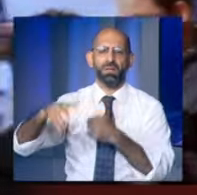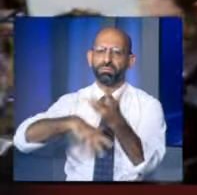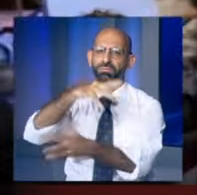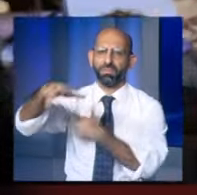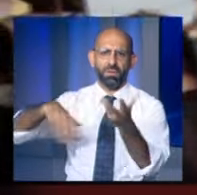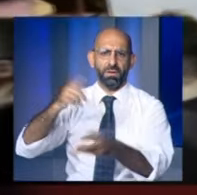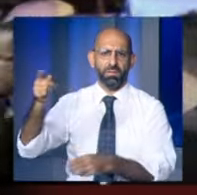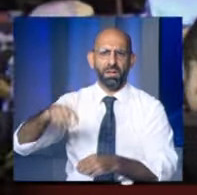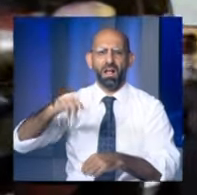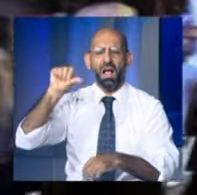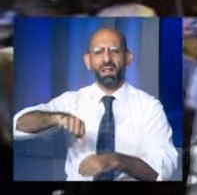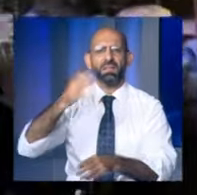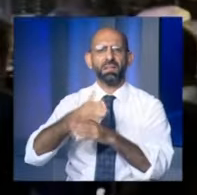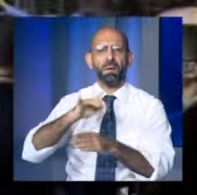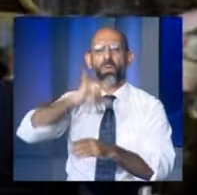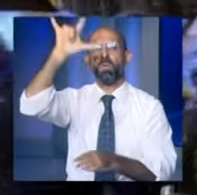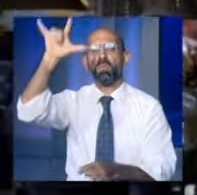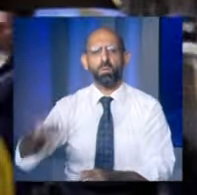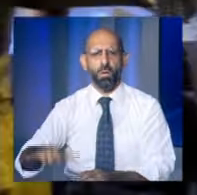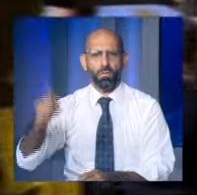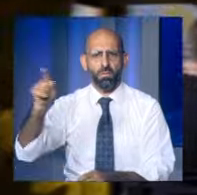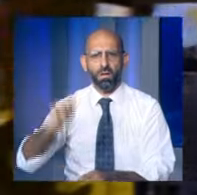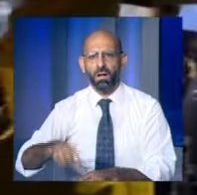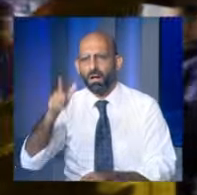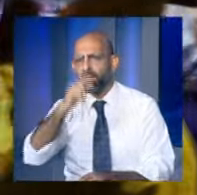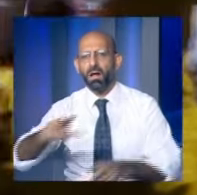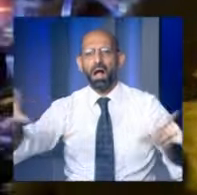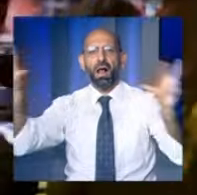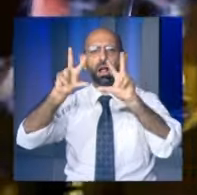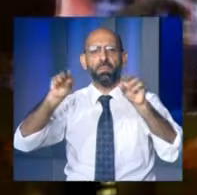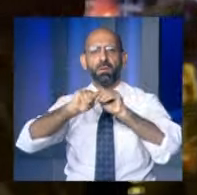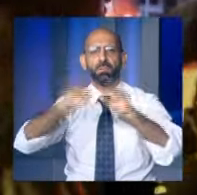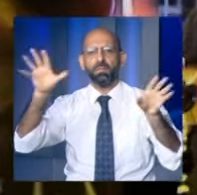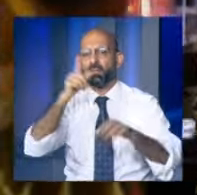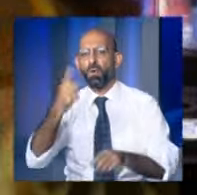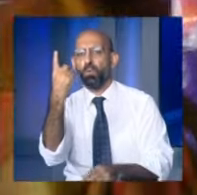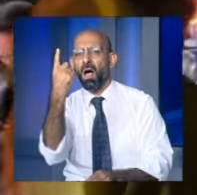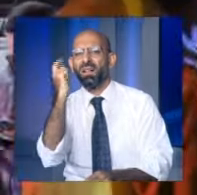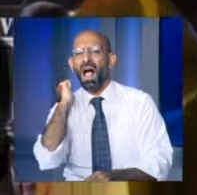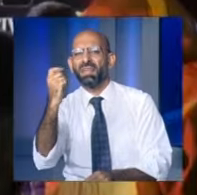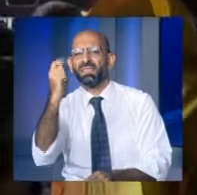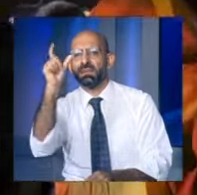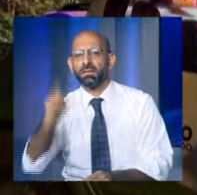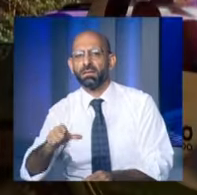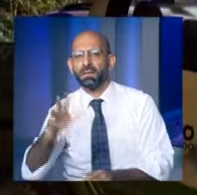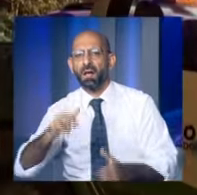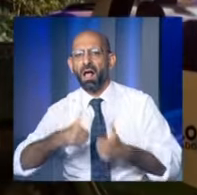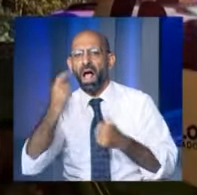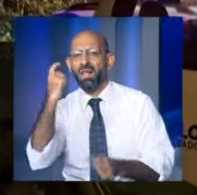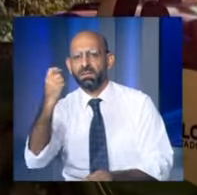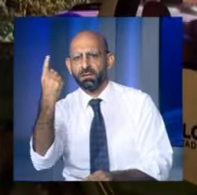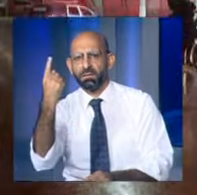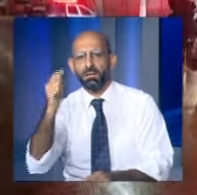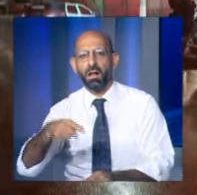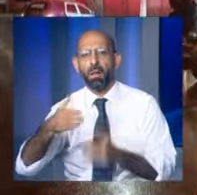بعدما خلطوا بين شركات الطيران، فهم تأخروا عن الرحلة المنكوبة بحسب ما نقلت وسائل إعلام عن